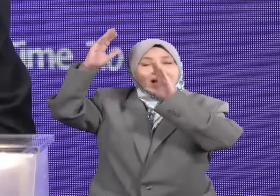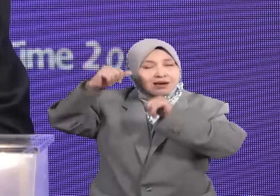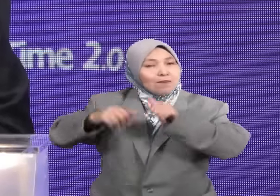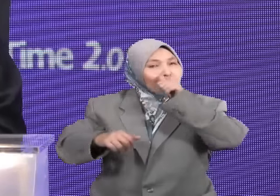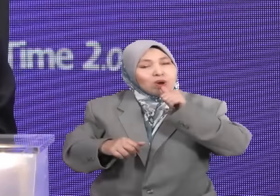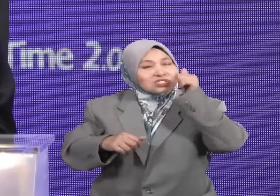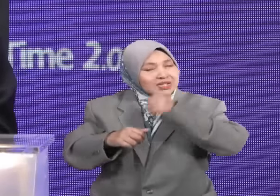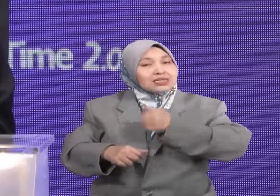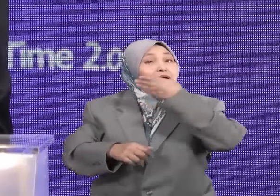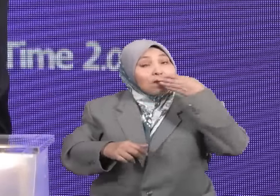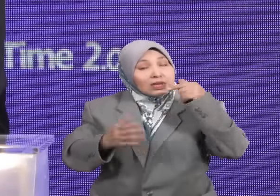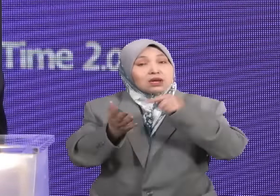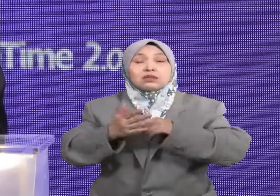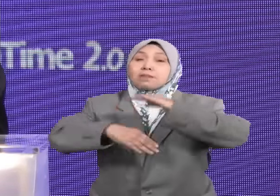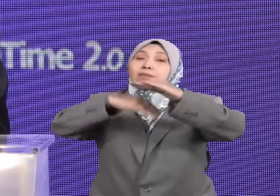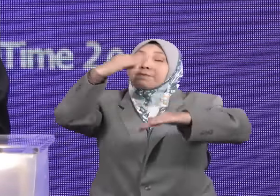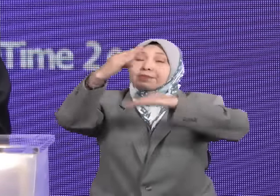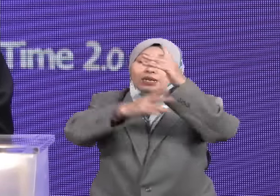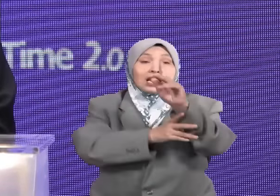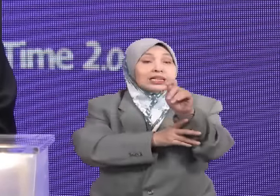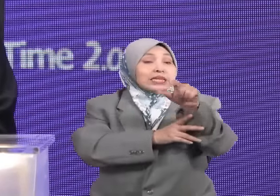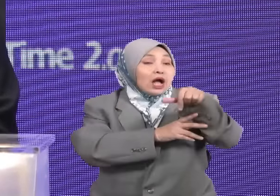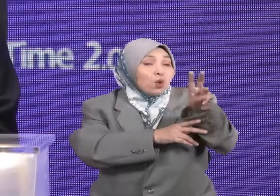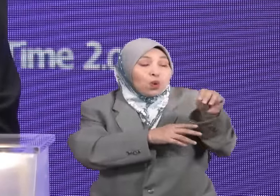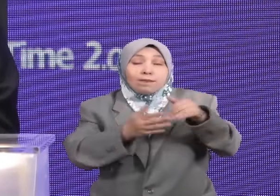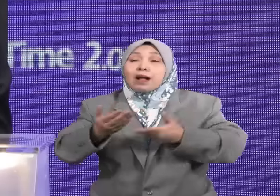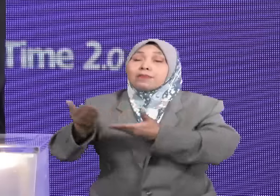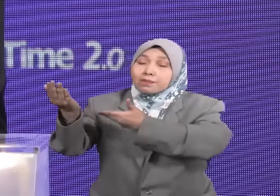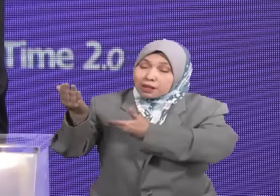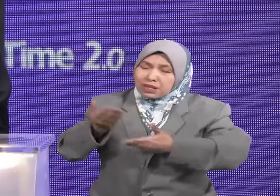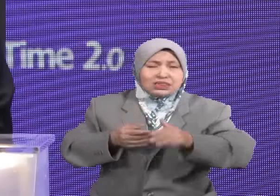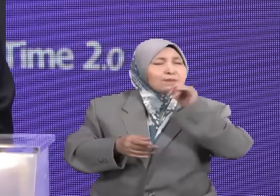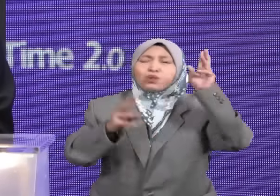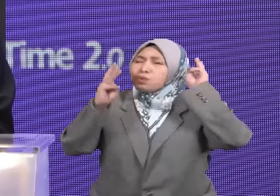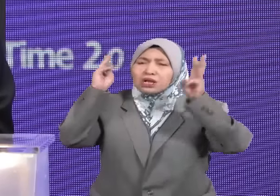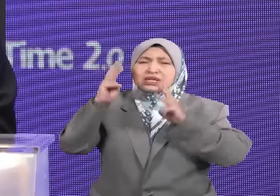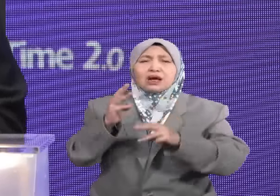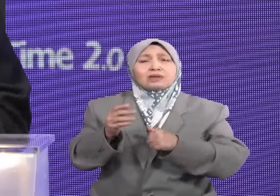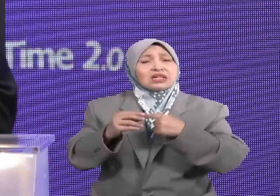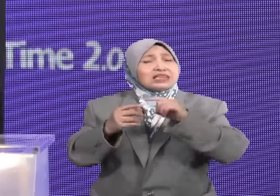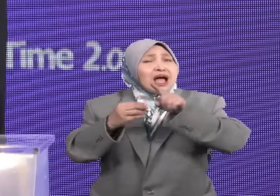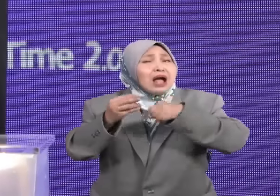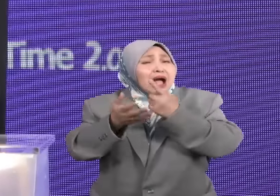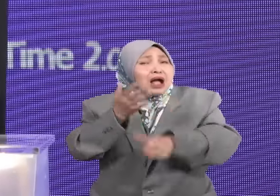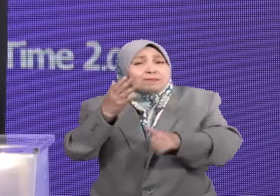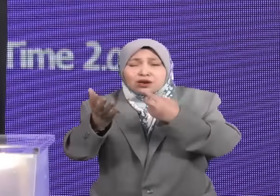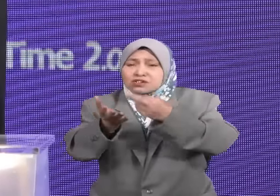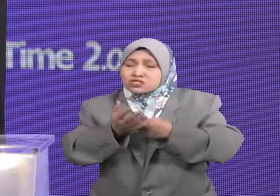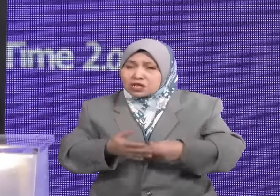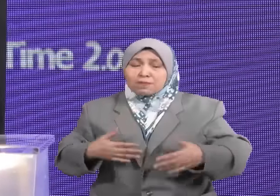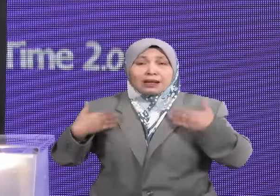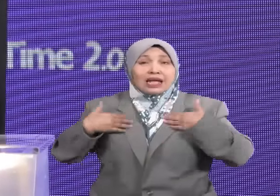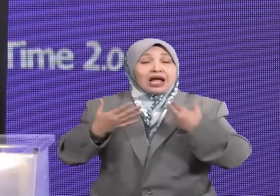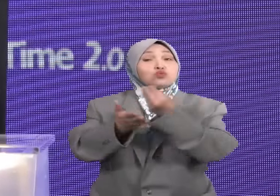kita Ramadan ini membina takwa, menjadi bekalan sehingga kan kita tak payah bimbang pasal isu rezeki. Rezeki banyak. Duit,